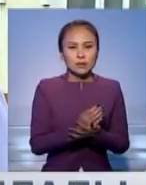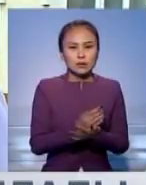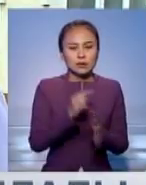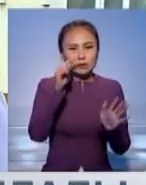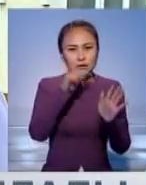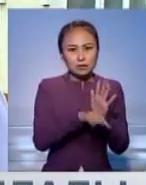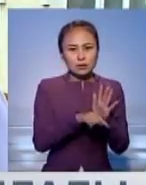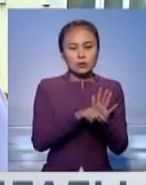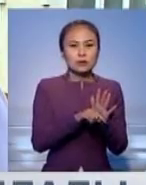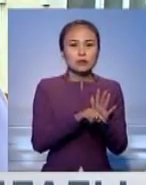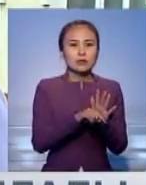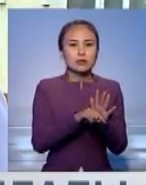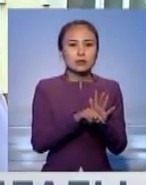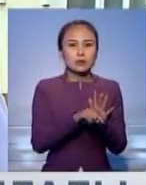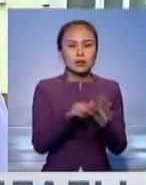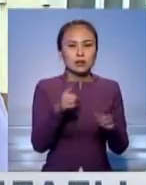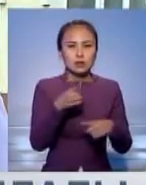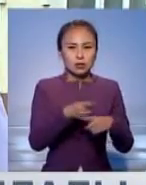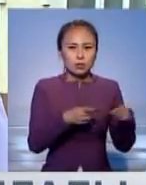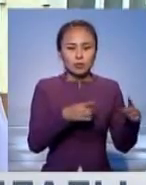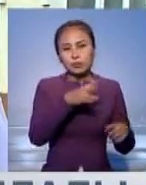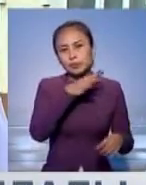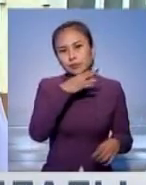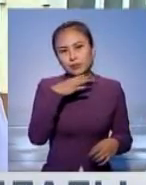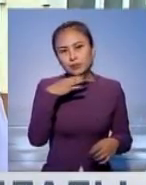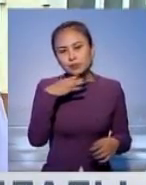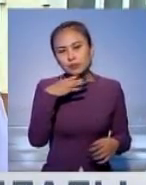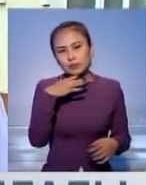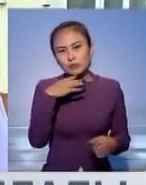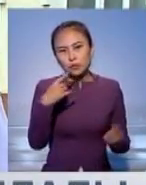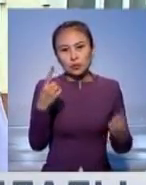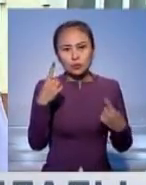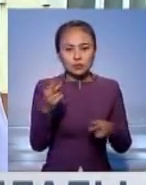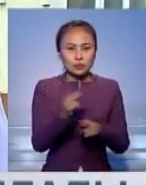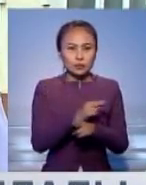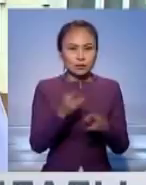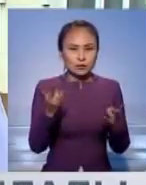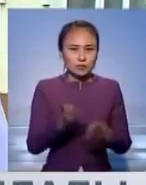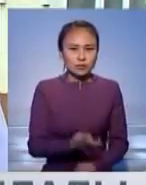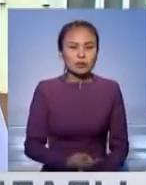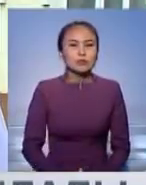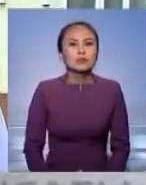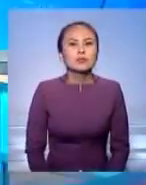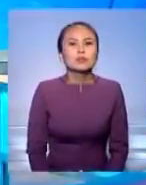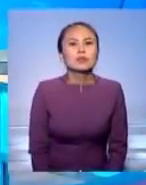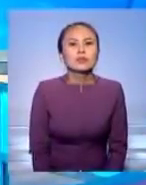Соның оның жартысынан көбі күрделі жөндеу жұмыстар қажет етеді.